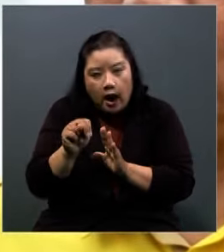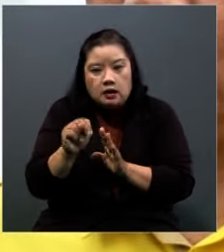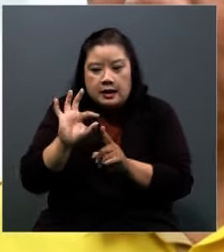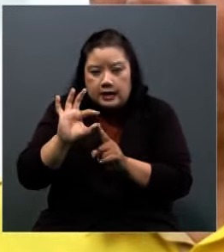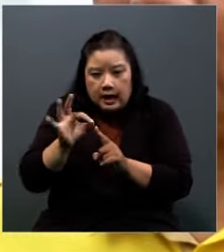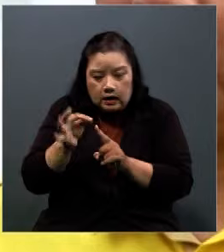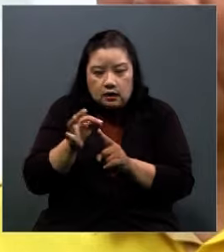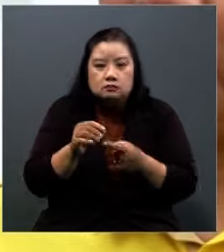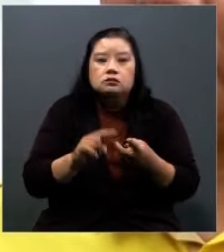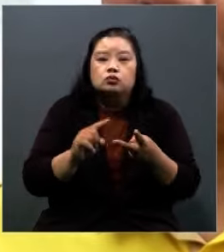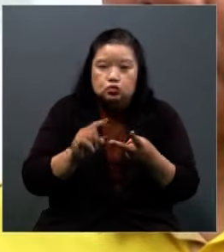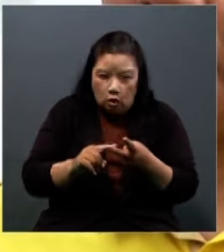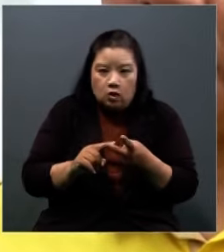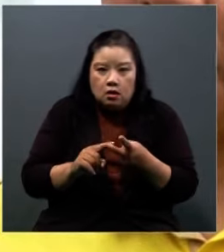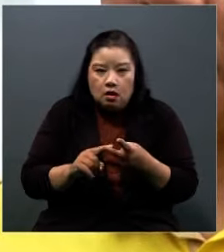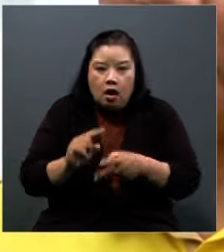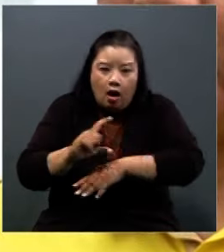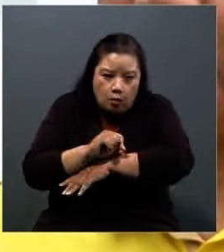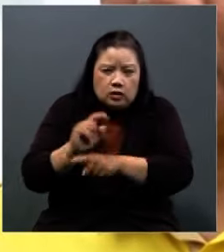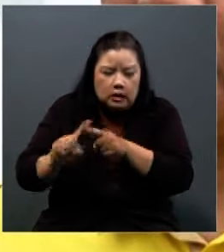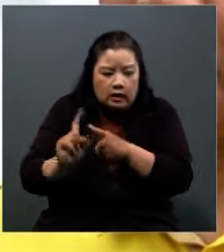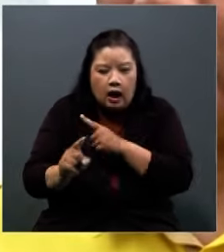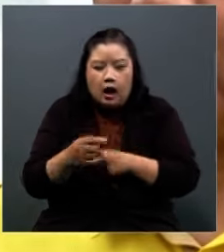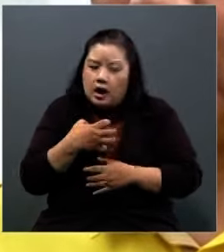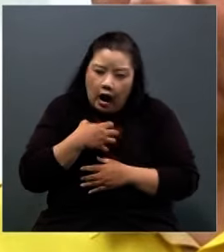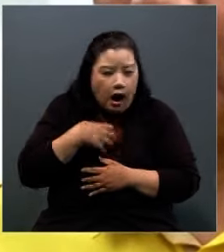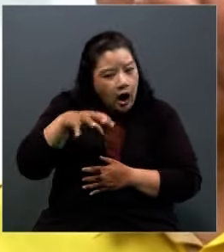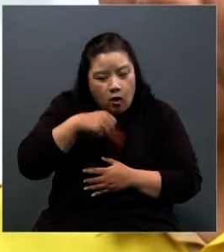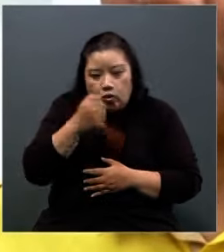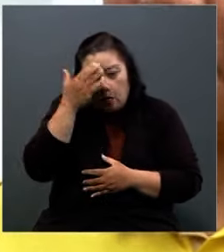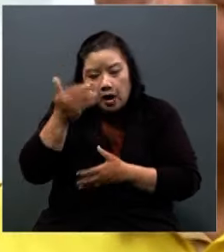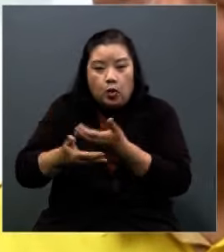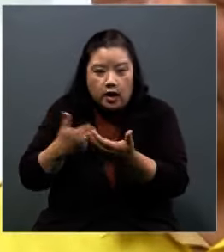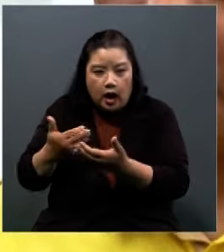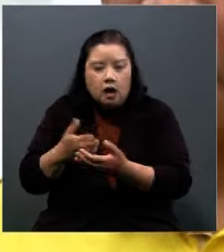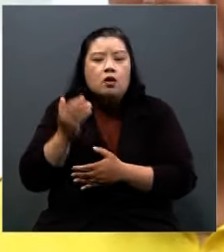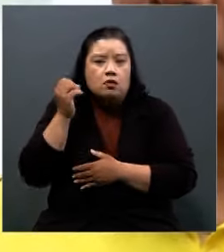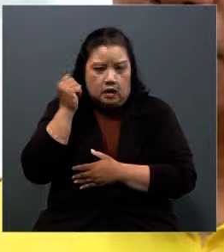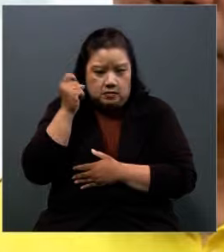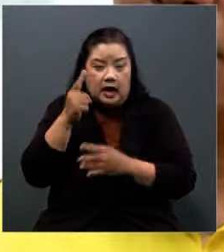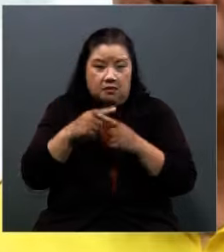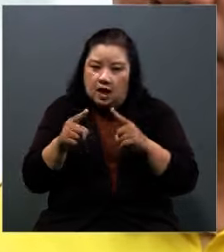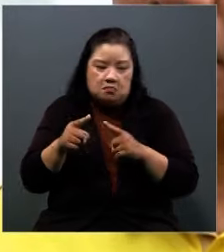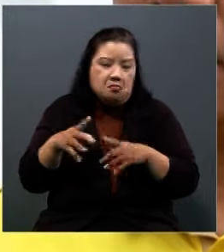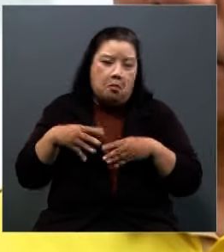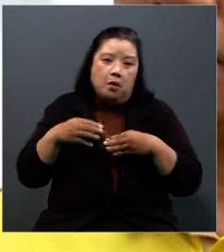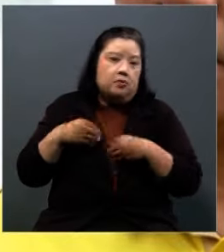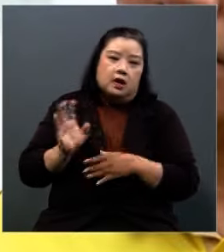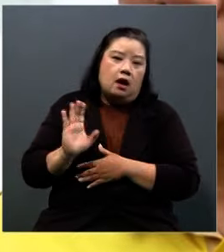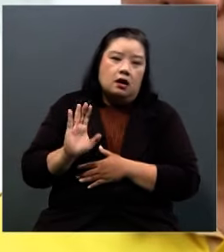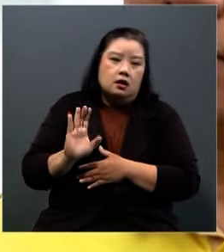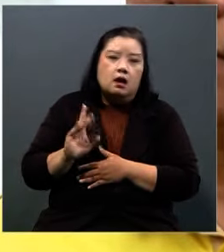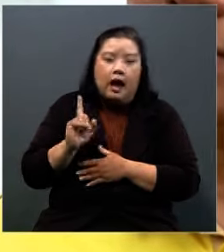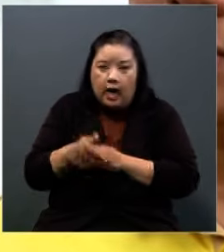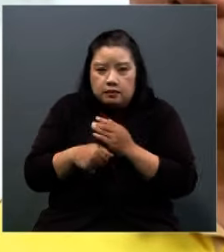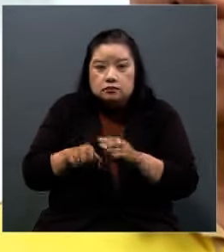ที่เข้าใจได้แต่ยอมรับไม่ได้นะครับเพราะฉะนั้นทางท่านผู้ว่าเองก็เลยออกเป็นกฎหมายว่าถ้าใครจับคนเผา